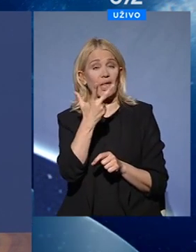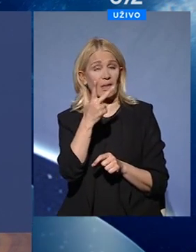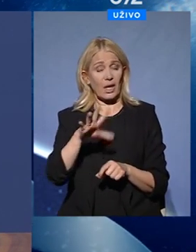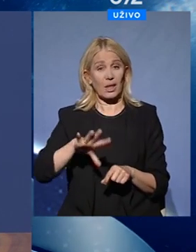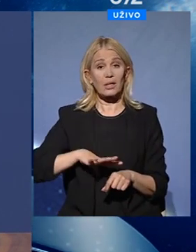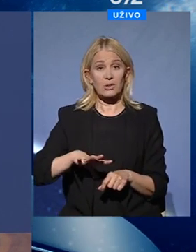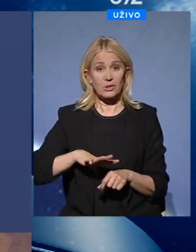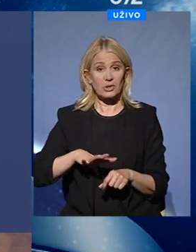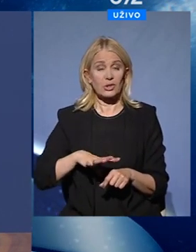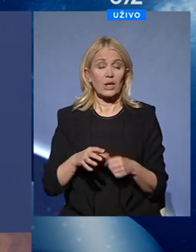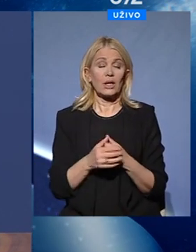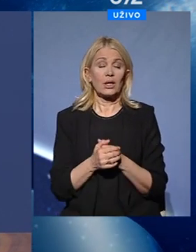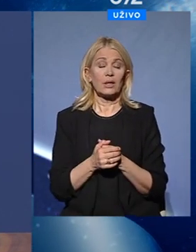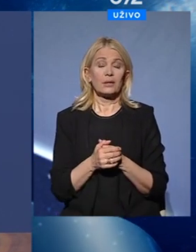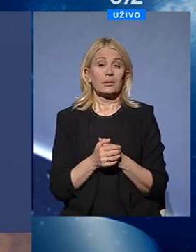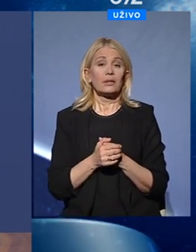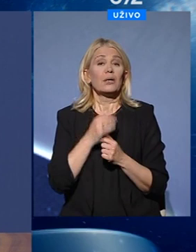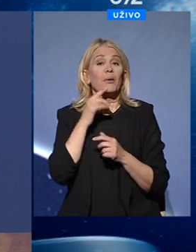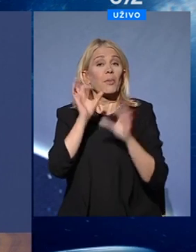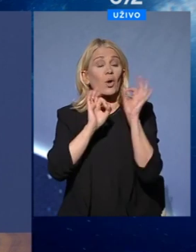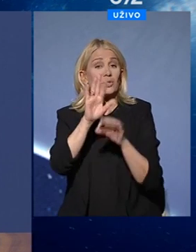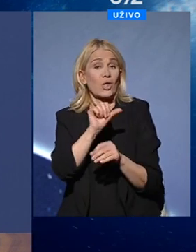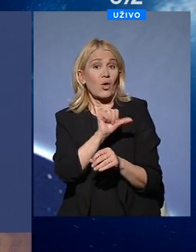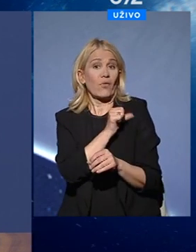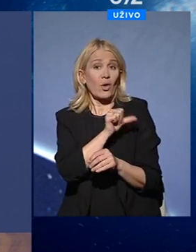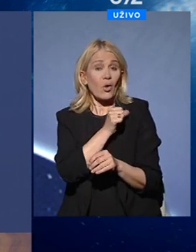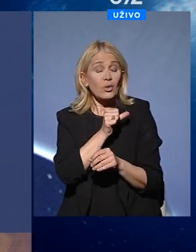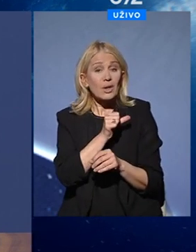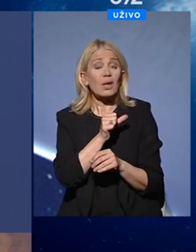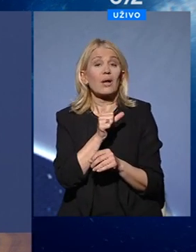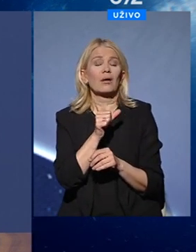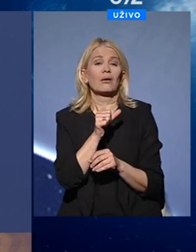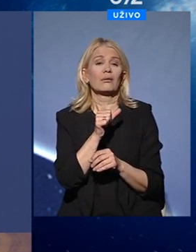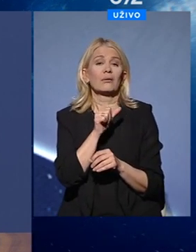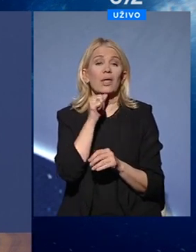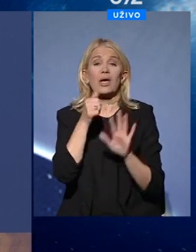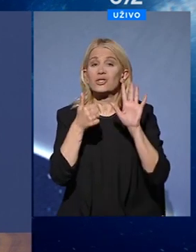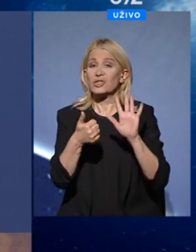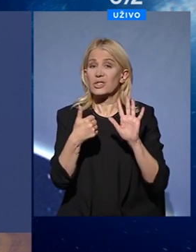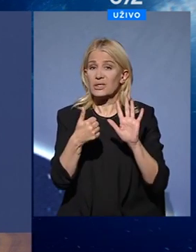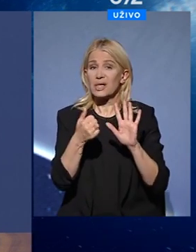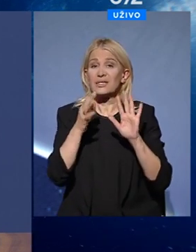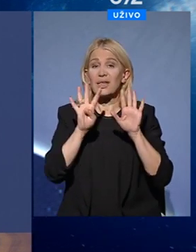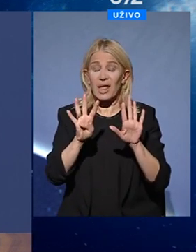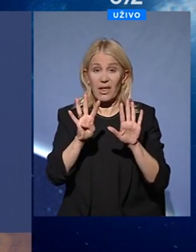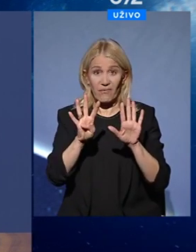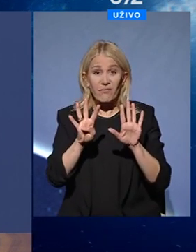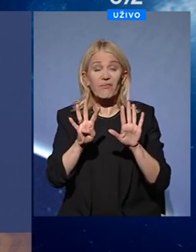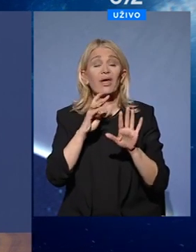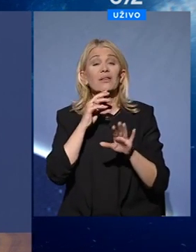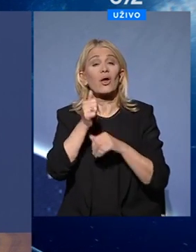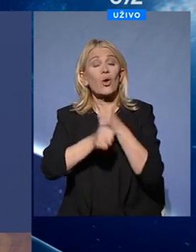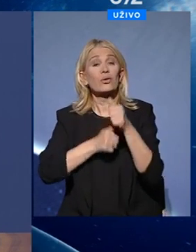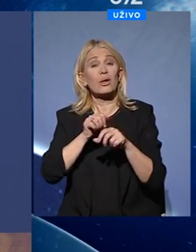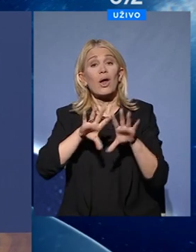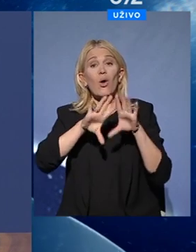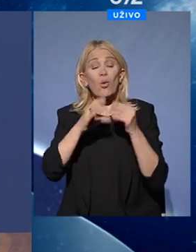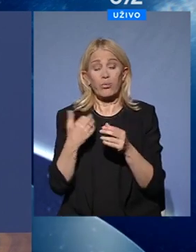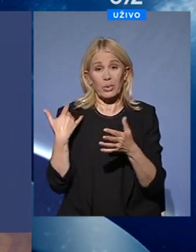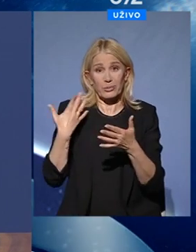osobe ženskog pola. Prosjek njihove starosti je 69 godina. Ukupan broj preminulih od